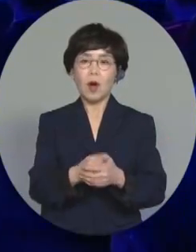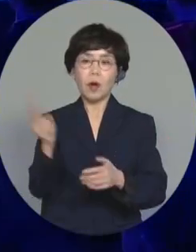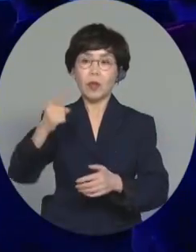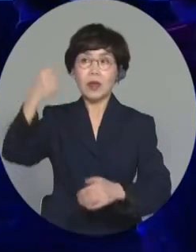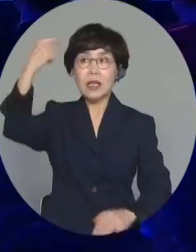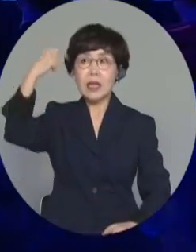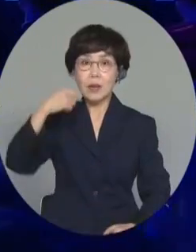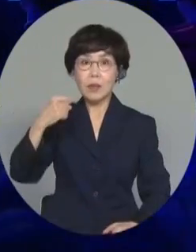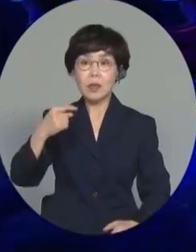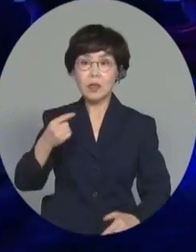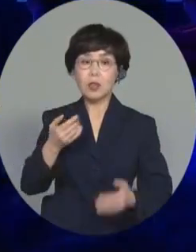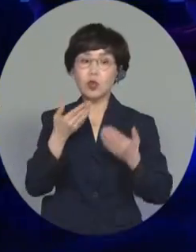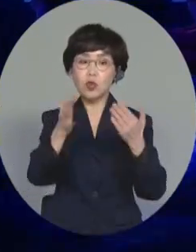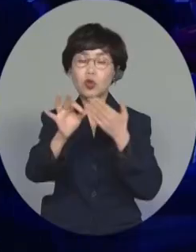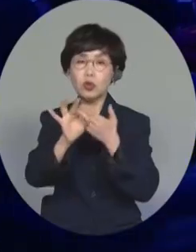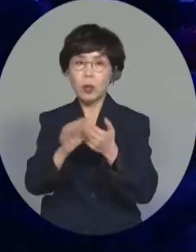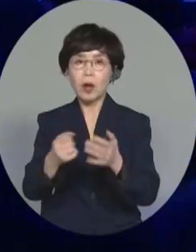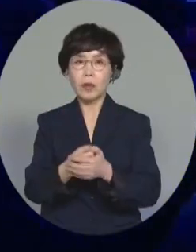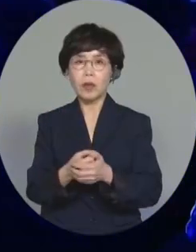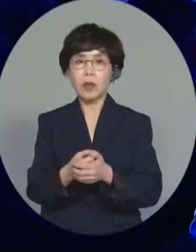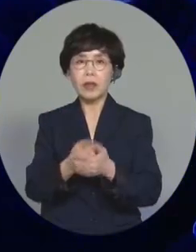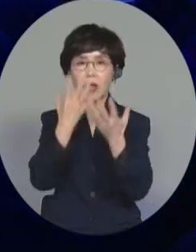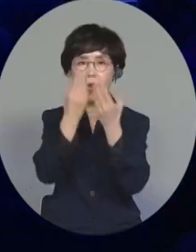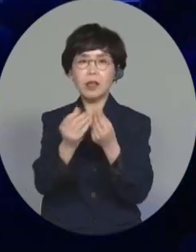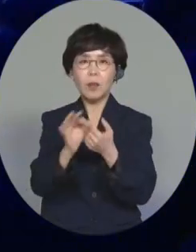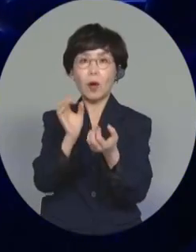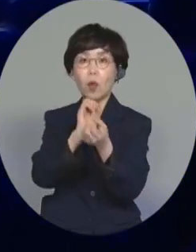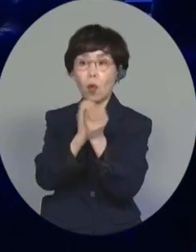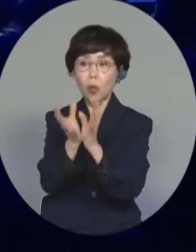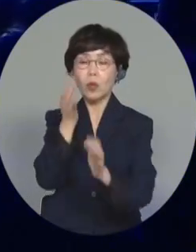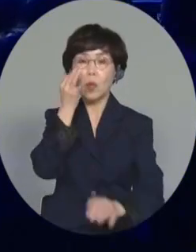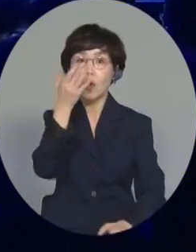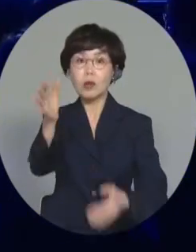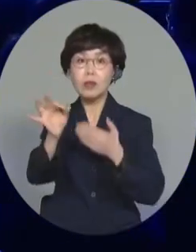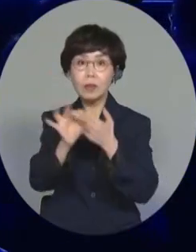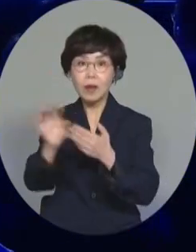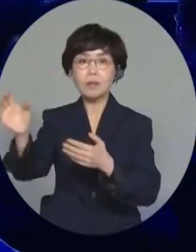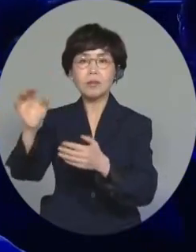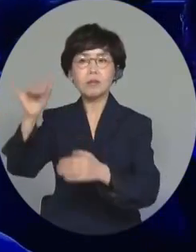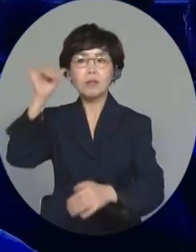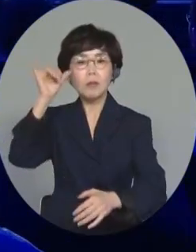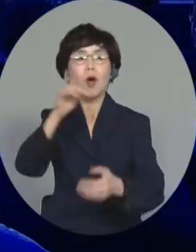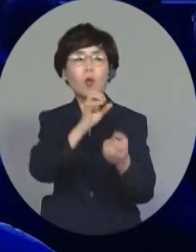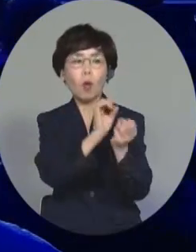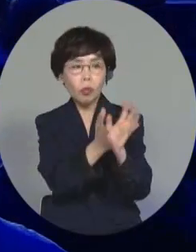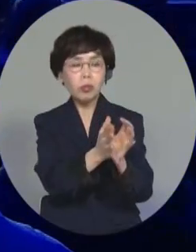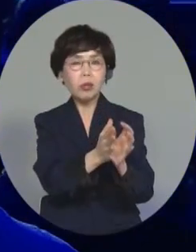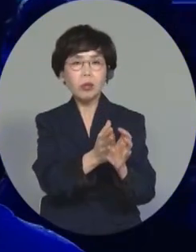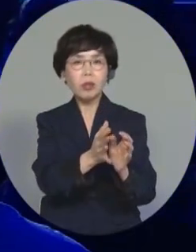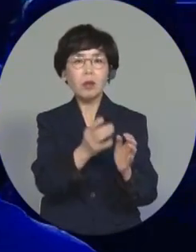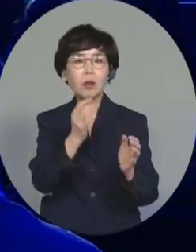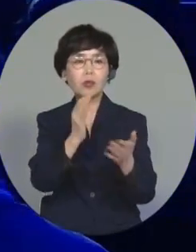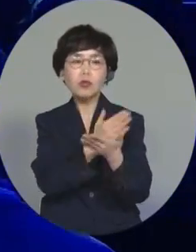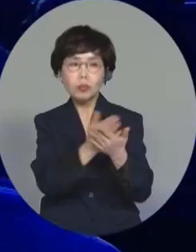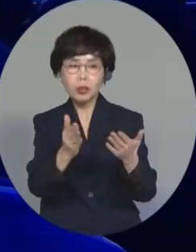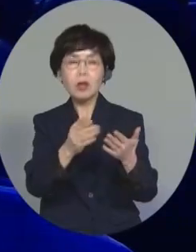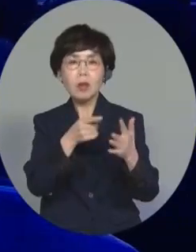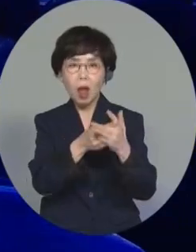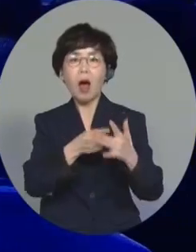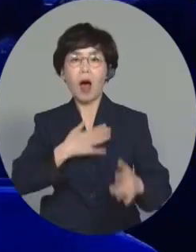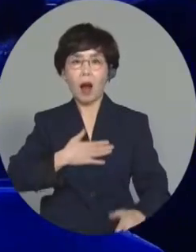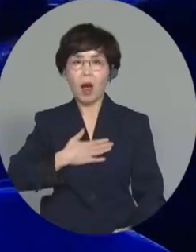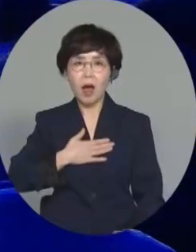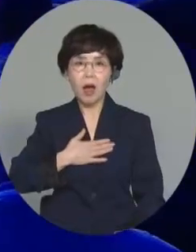이미지를 우리가 주면은요, 예를 들어서 꽃을 우리가 보여주면 그 AI는 이게 꽃이구나라는 걸 식별할 수는 있습니다.